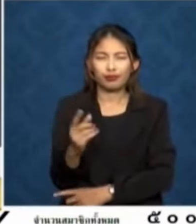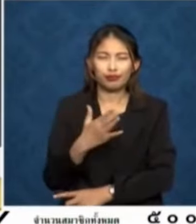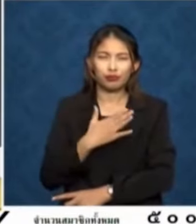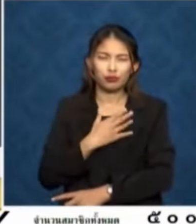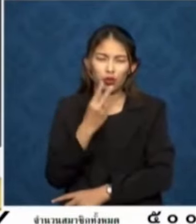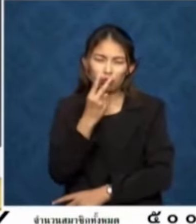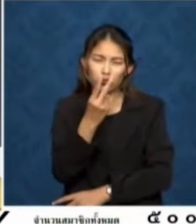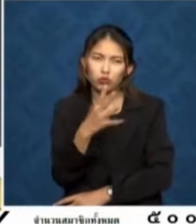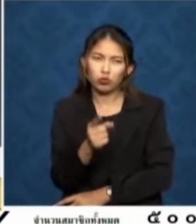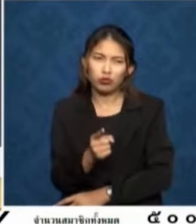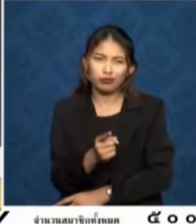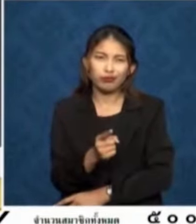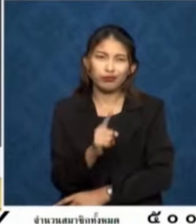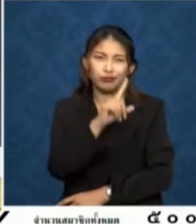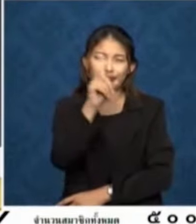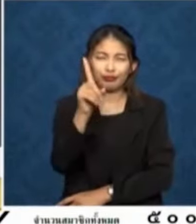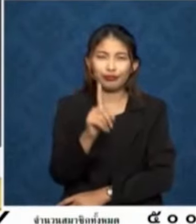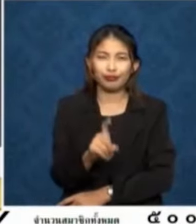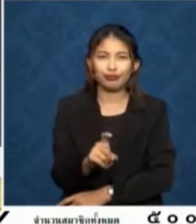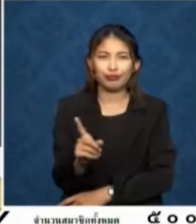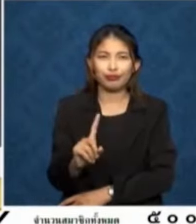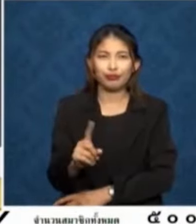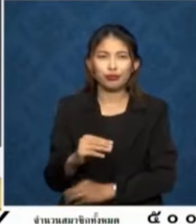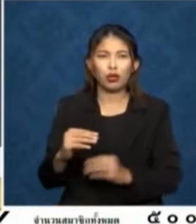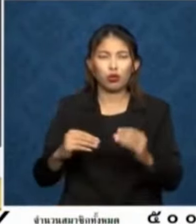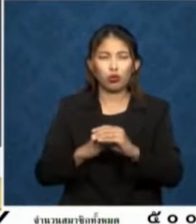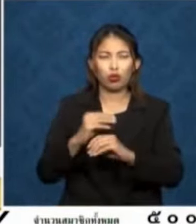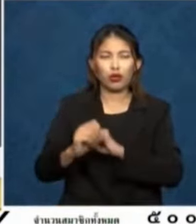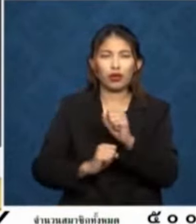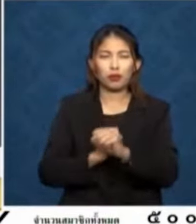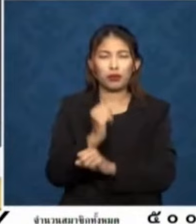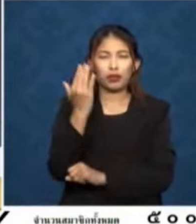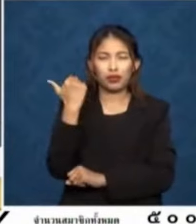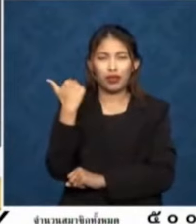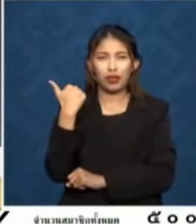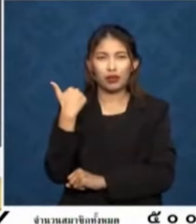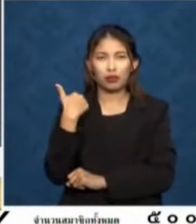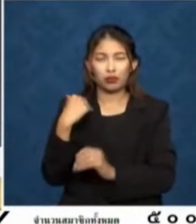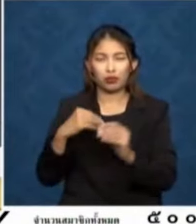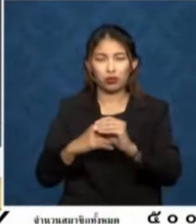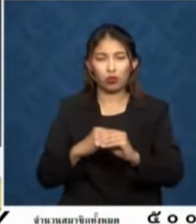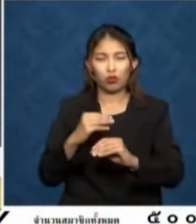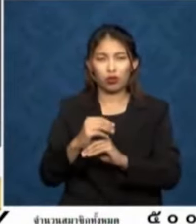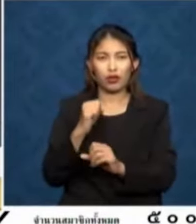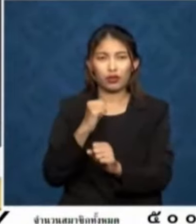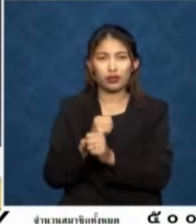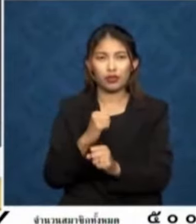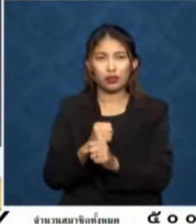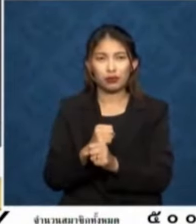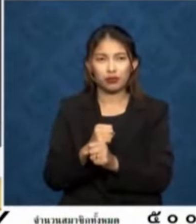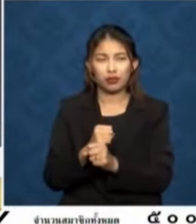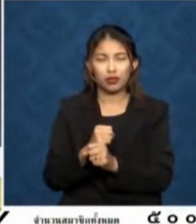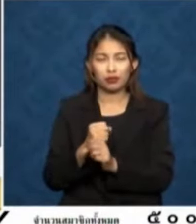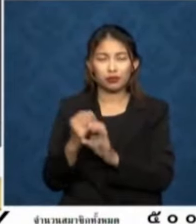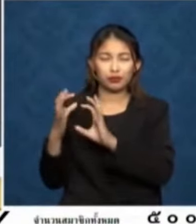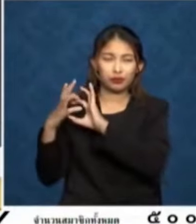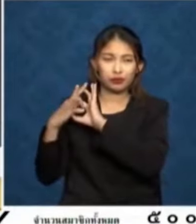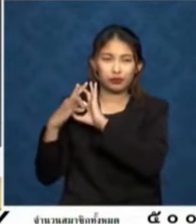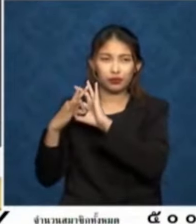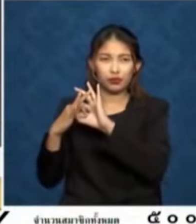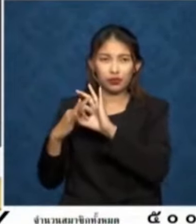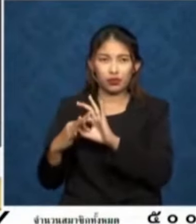มาดูอีกทีดิฉันก็สงสัยว่าโครงการปี 66เนี่ยเป็นโครงการที่สืบเนื่องมาจาก